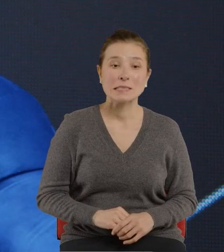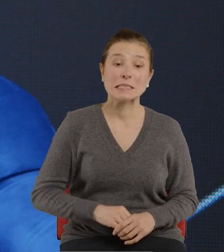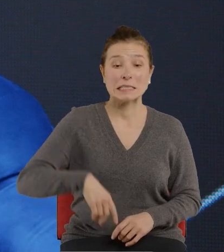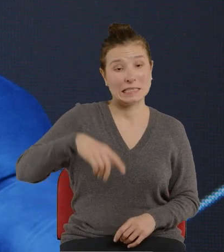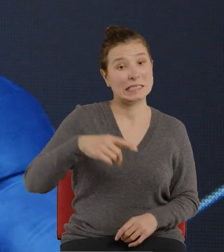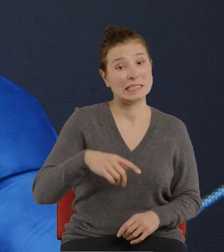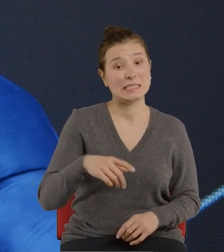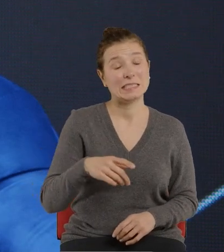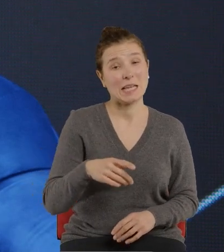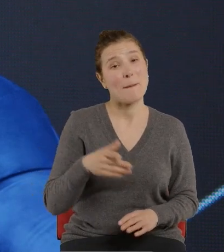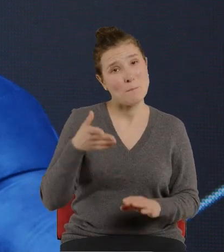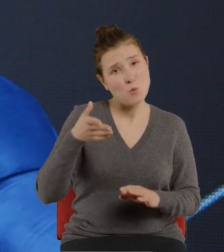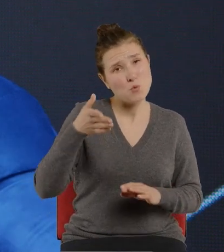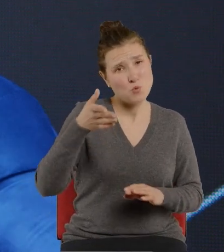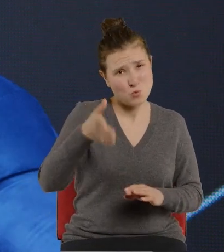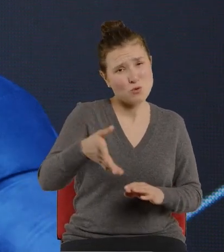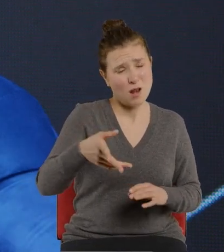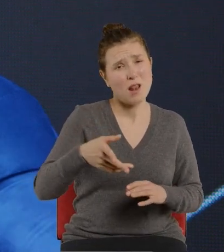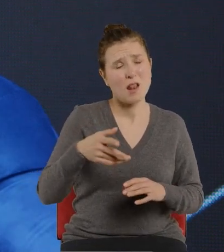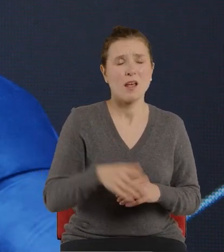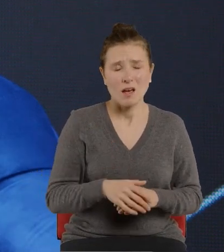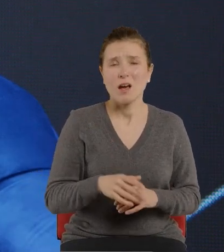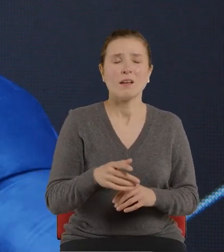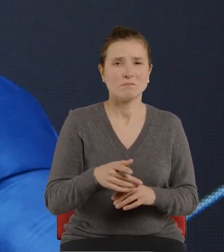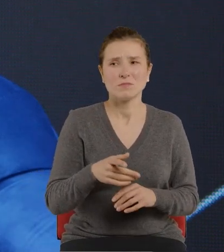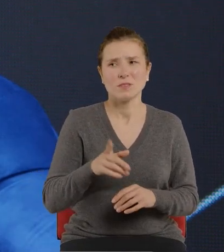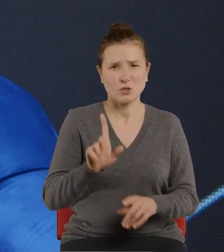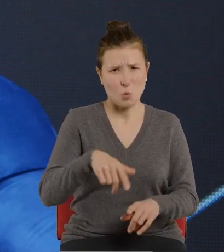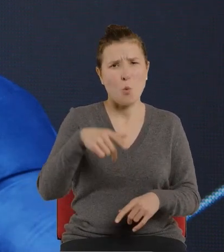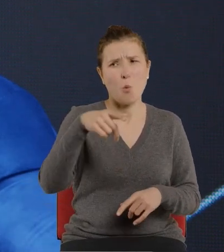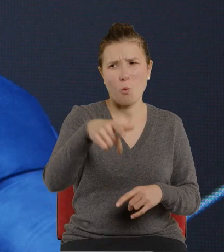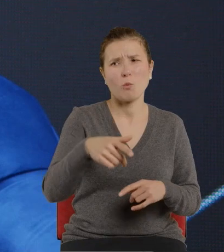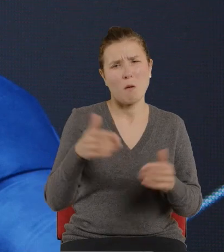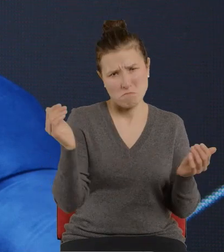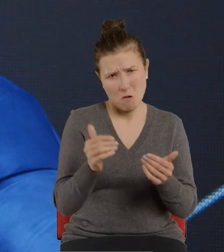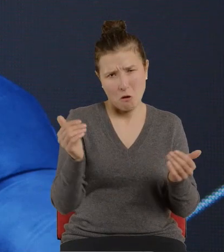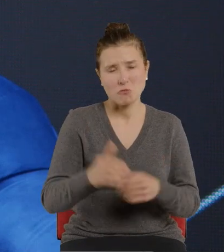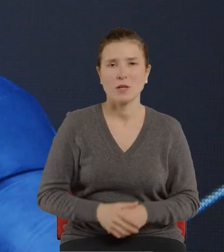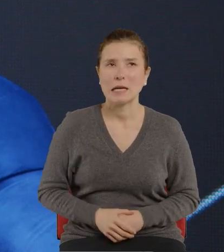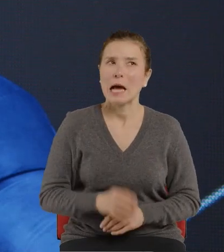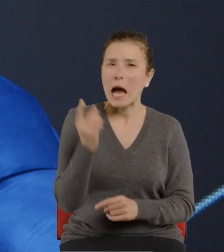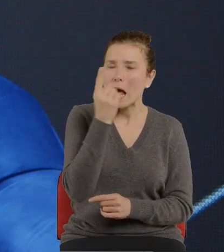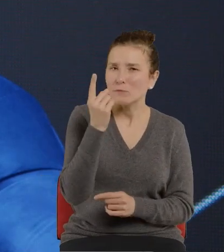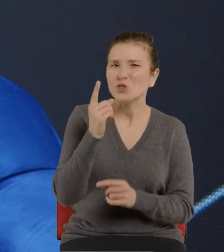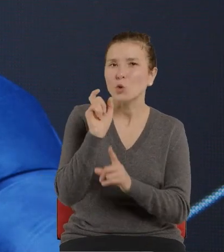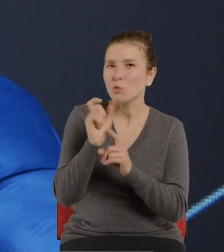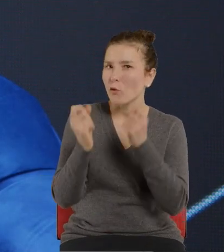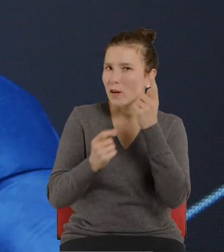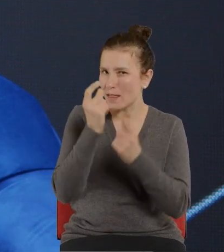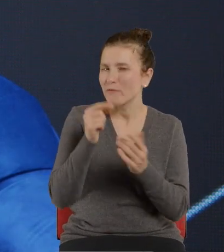może, ale mimo wszystko wydaje mi się, że kreatywność, i tutaj właśnie to słowo wtedy